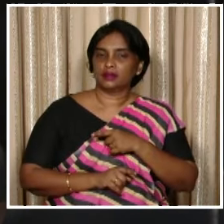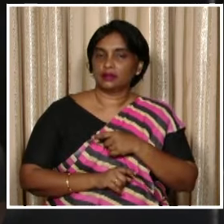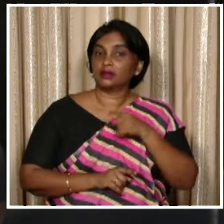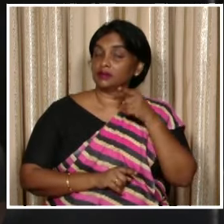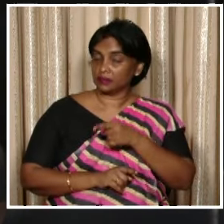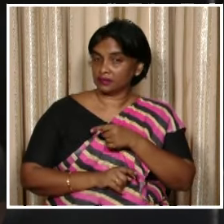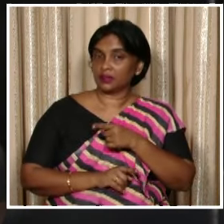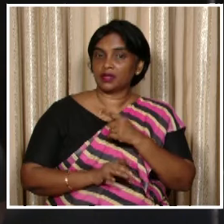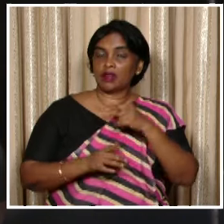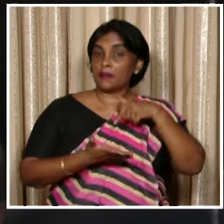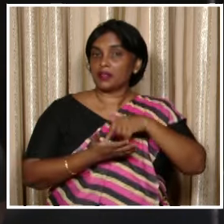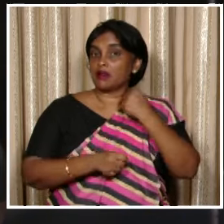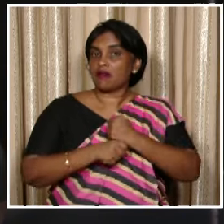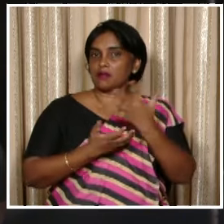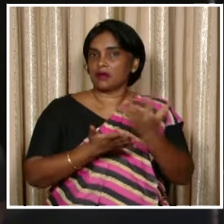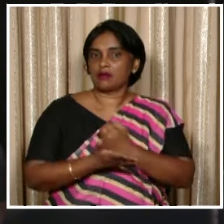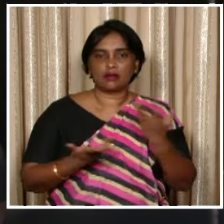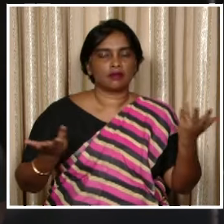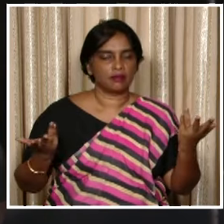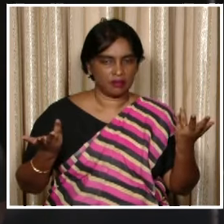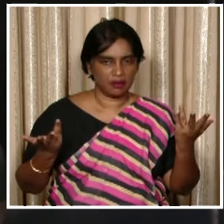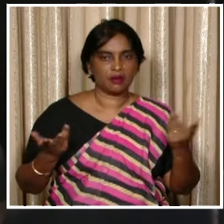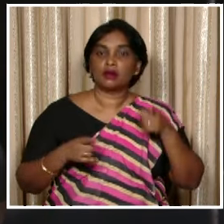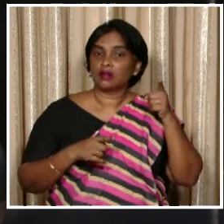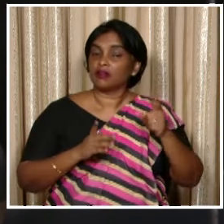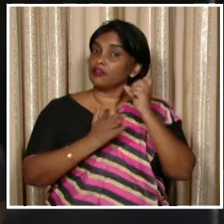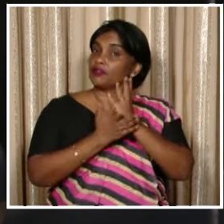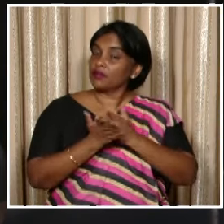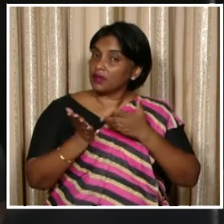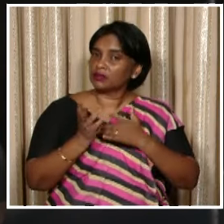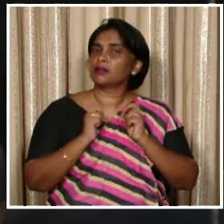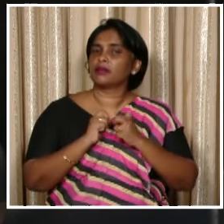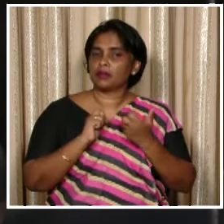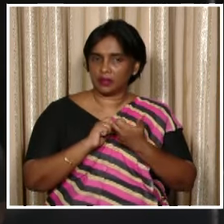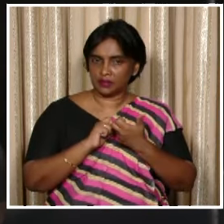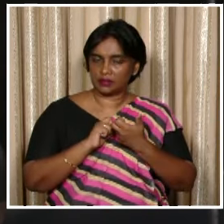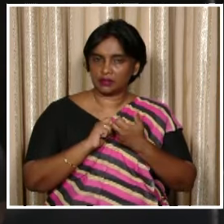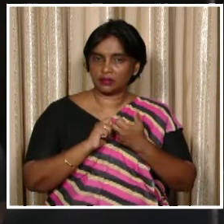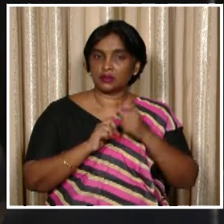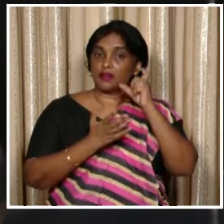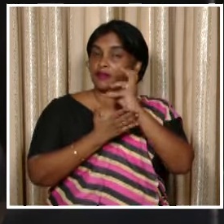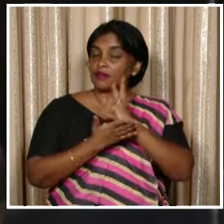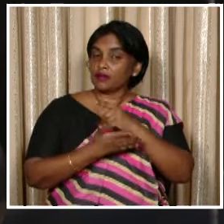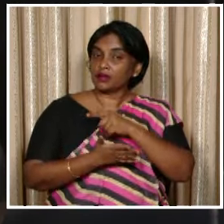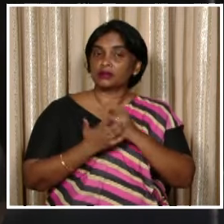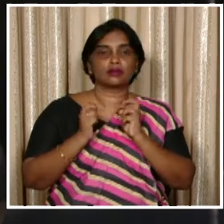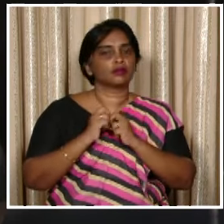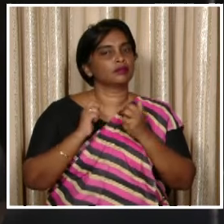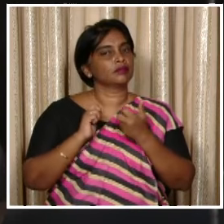ඒක මධ්‍යම රජයට ගන්න බෑ. ඒක විවස්ථාවේ තියෙන ගැටලුවක්. විවස්ථාවේ